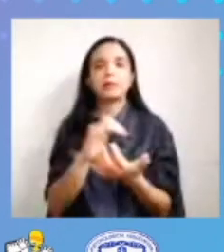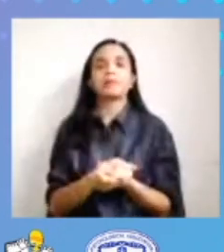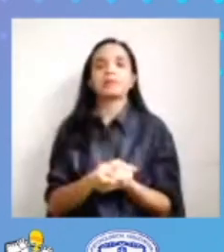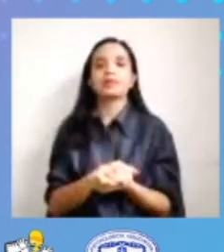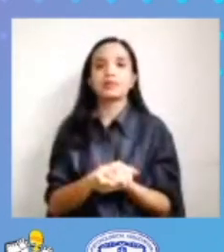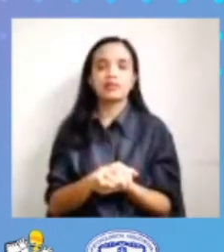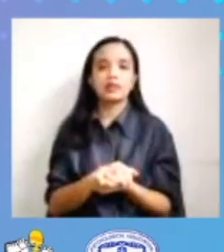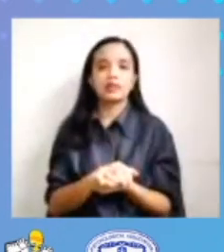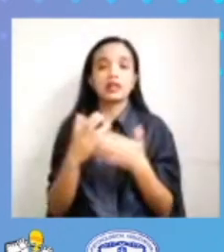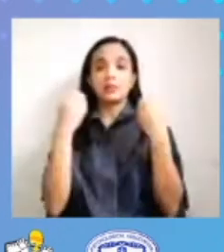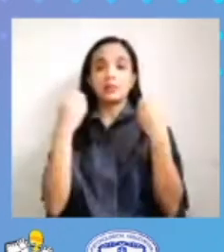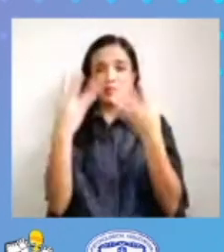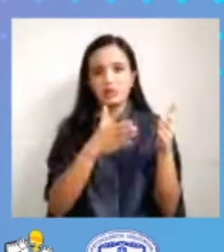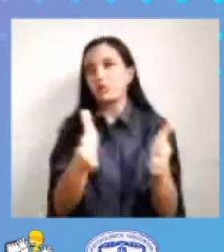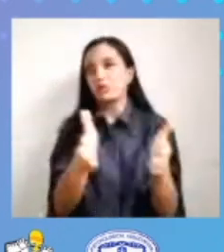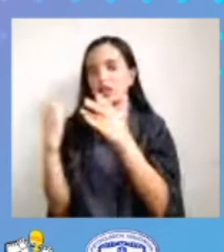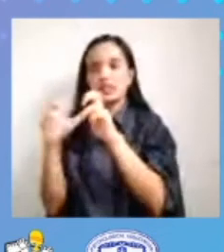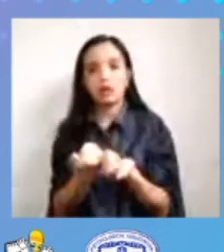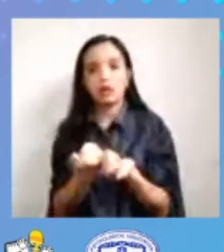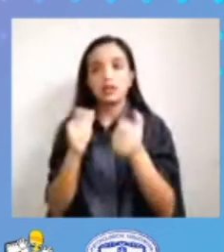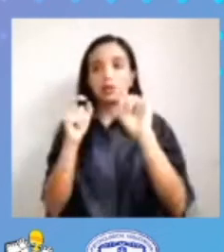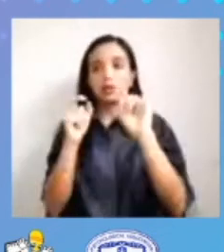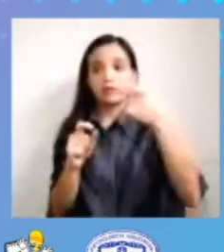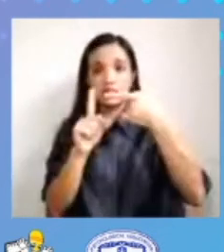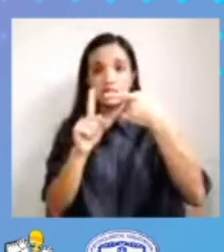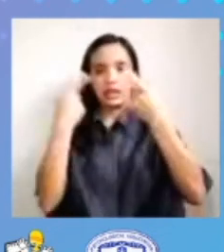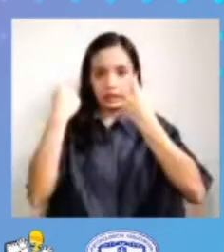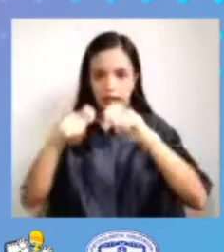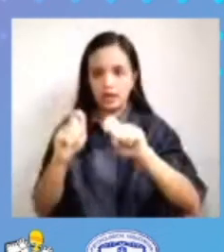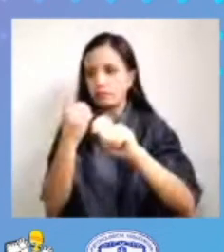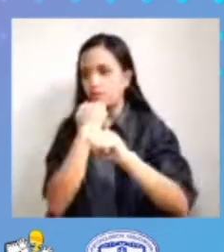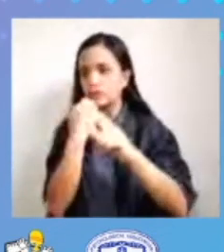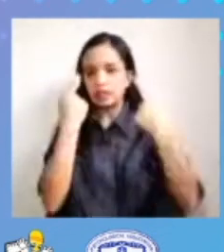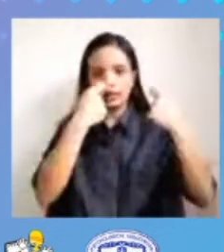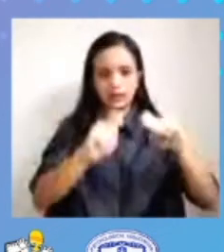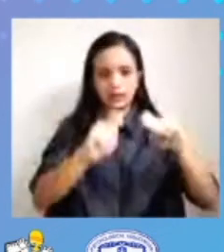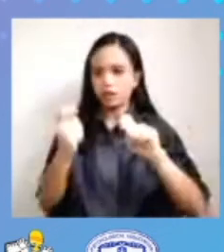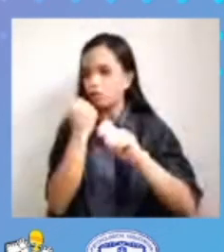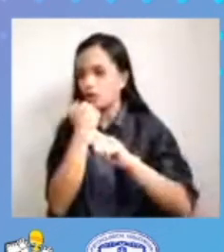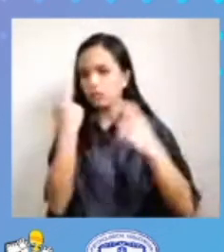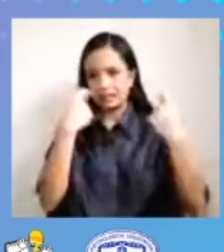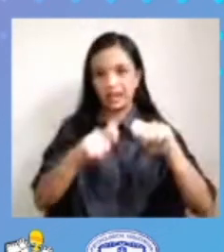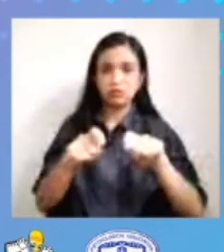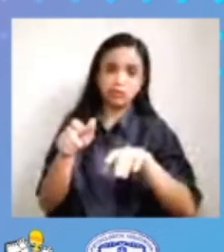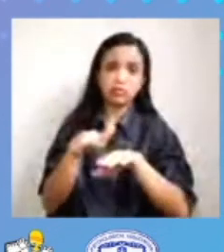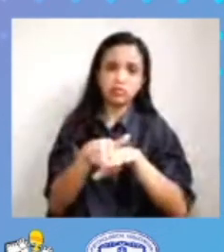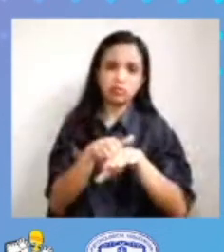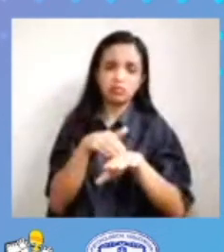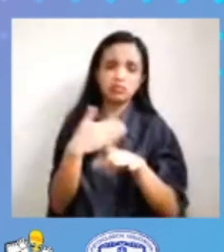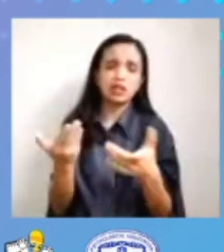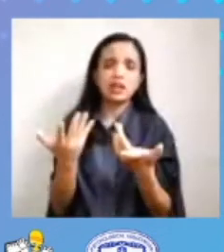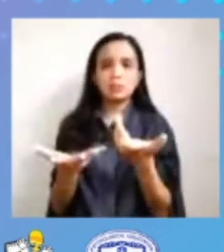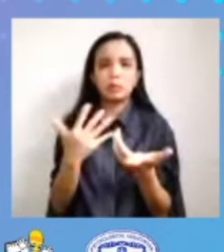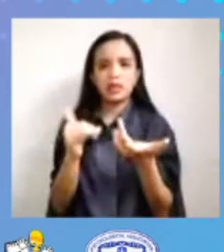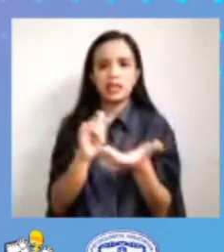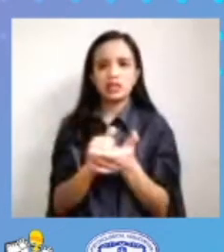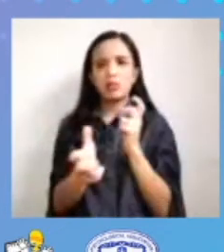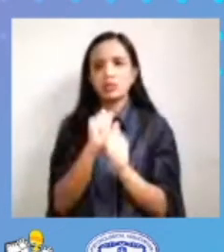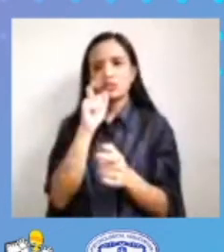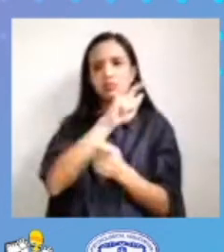may timetable ka. No? It may not be a very strict timetable like in 5 days I need to